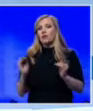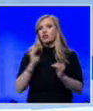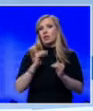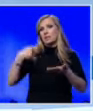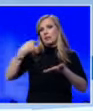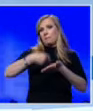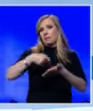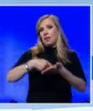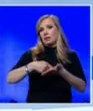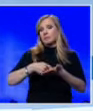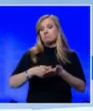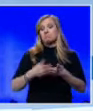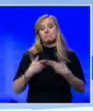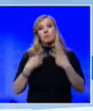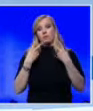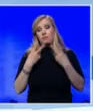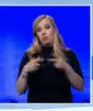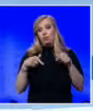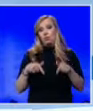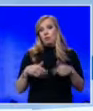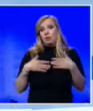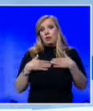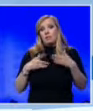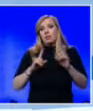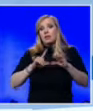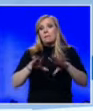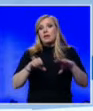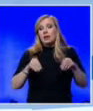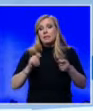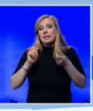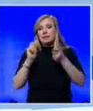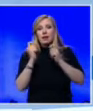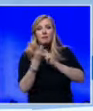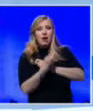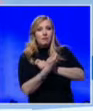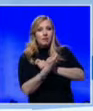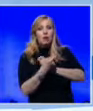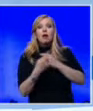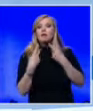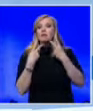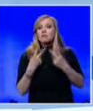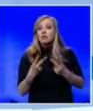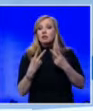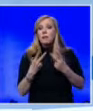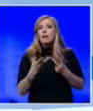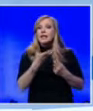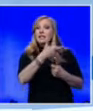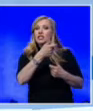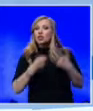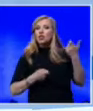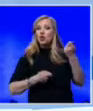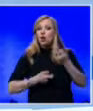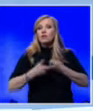на заплатите. Очевидно е, че тук имаме неприемливо изкривяване, очевидно е, че виждаме източване